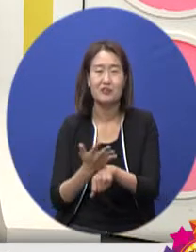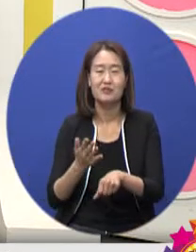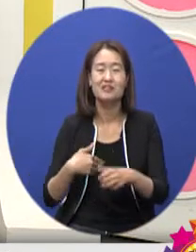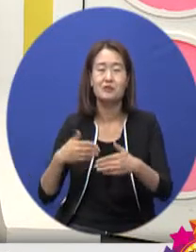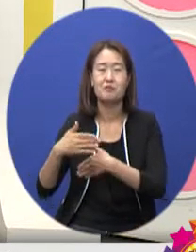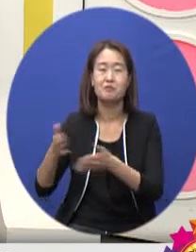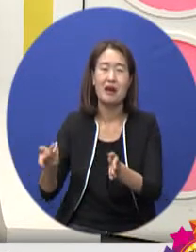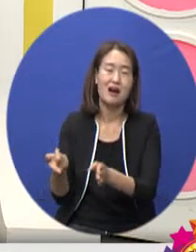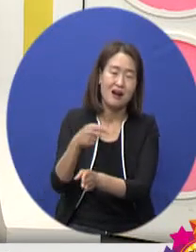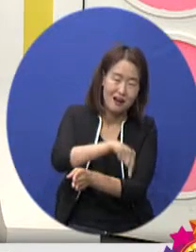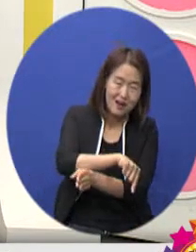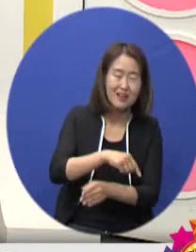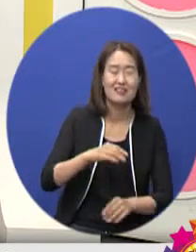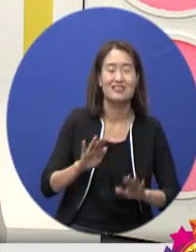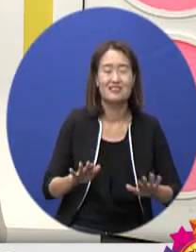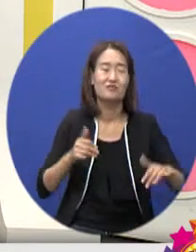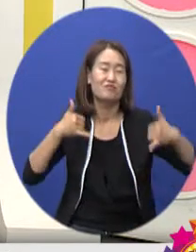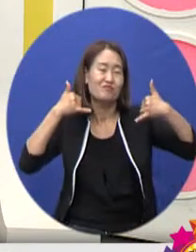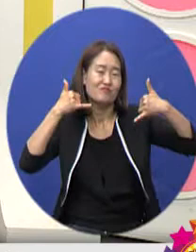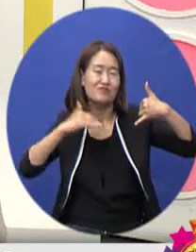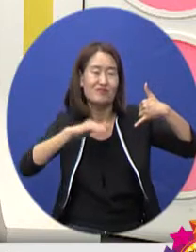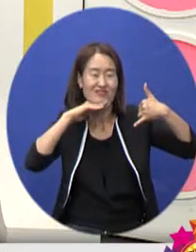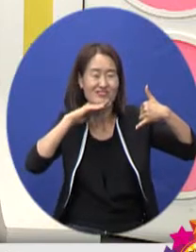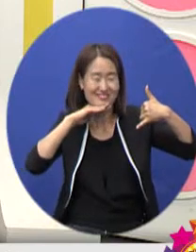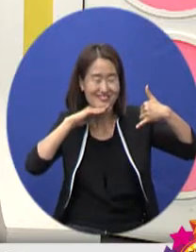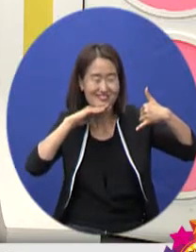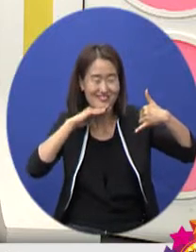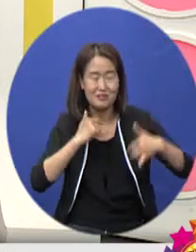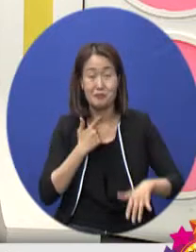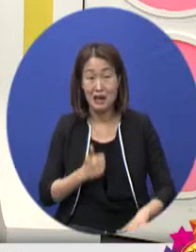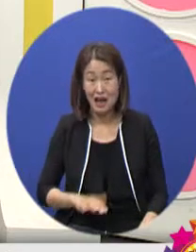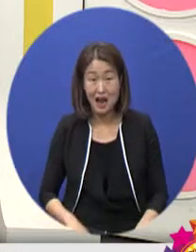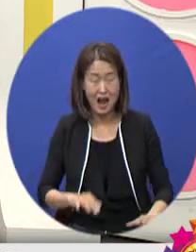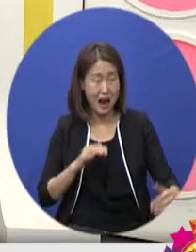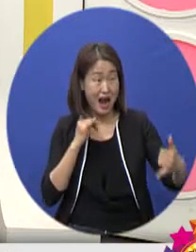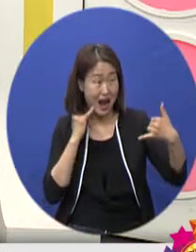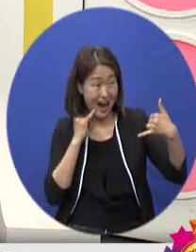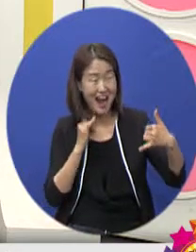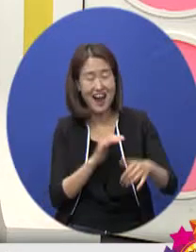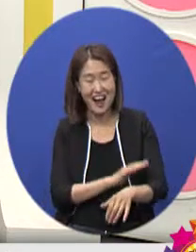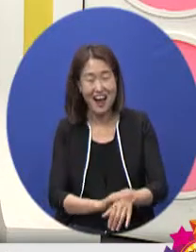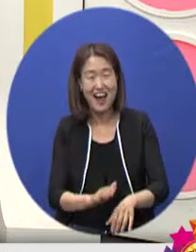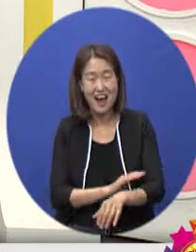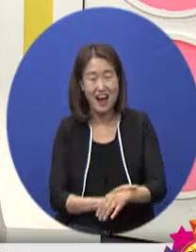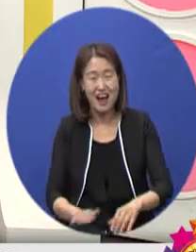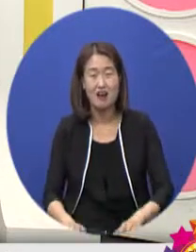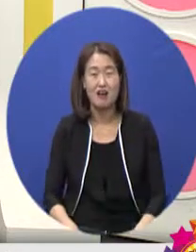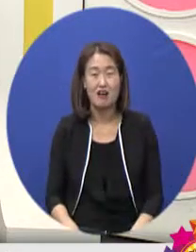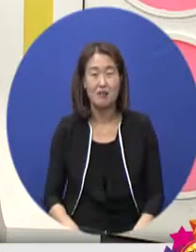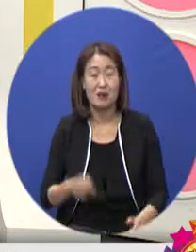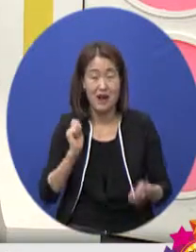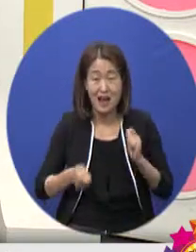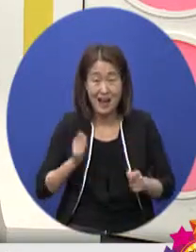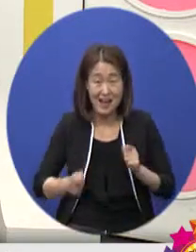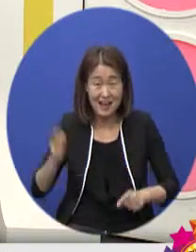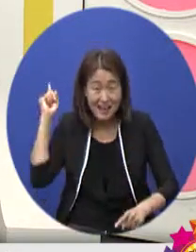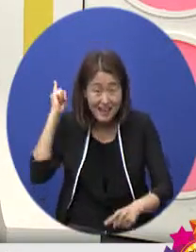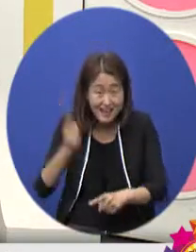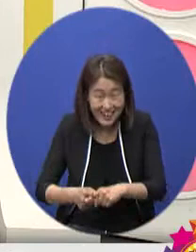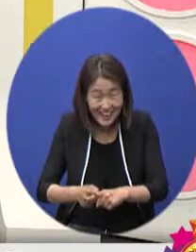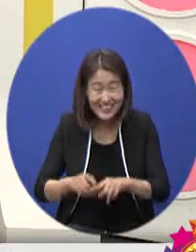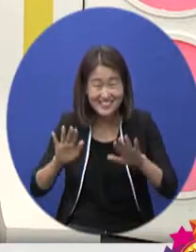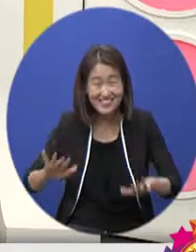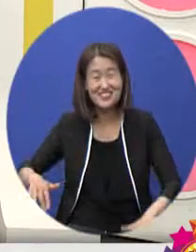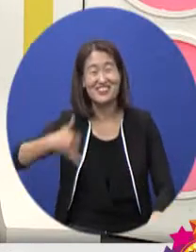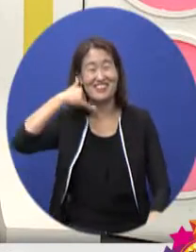옆방에 빈방에 와서 지금 기다리고 있었어요. 마침 전화가 그러시는구나. 왔네요. 잘하셔. 어머니 네. 그 두드리다가 지금